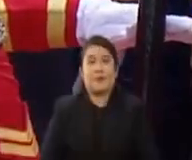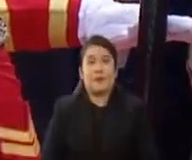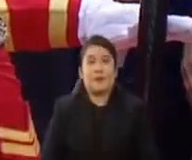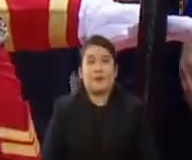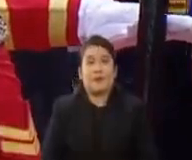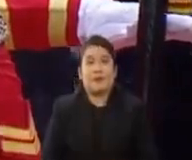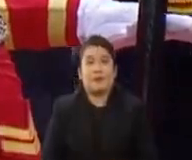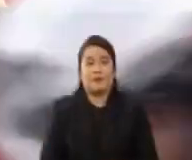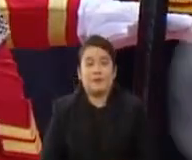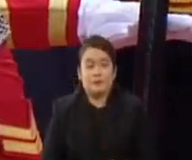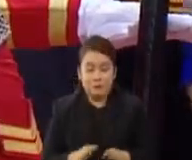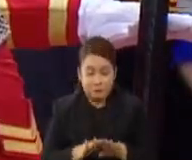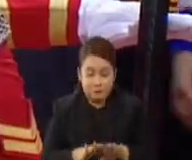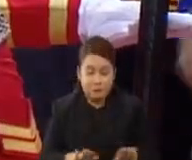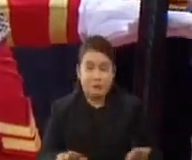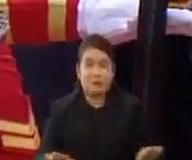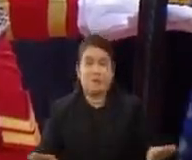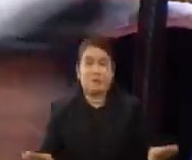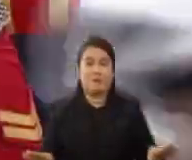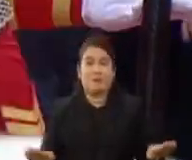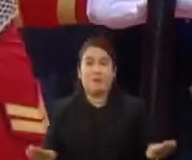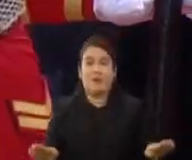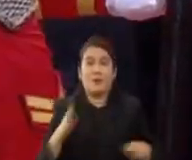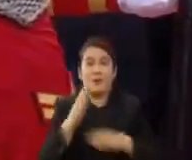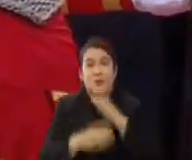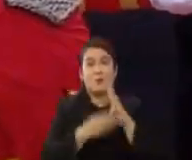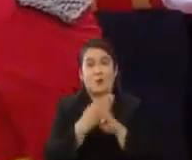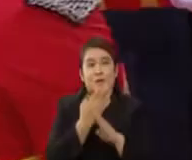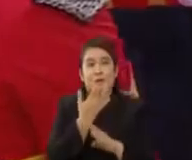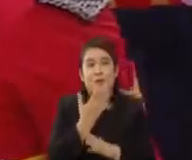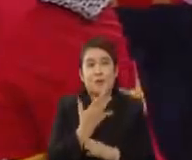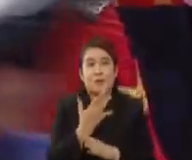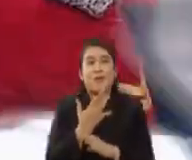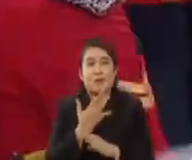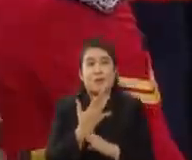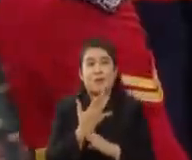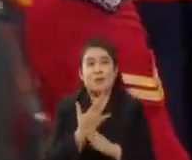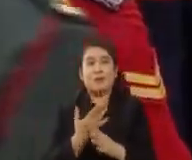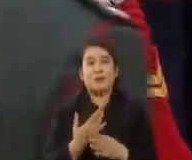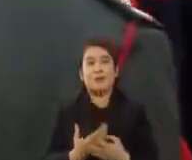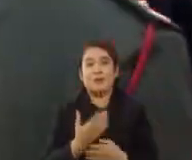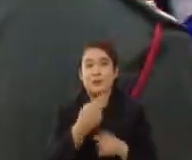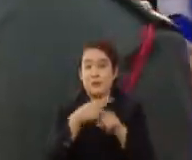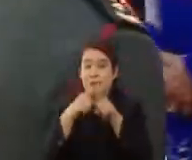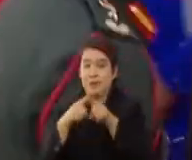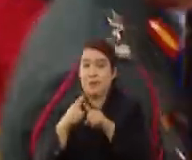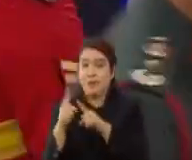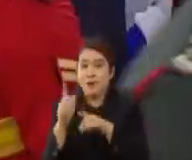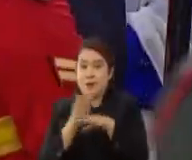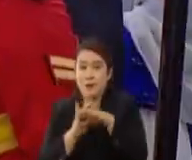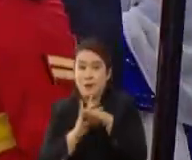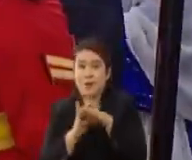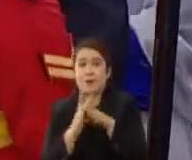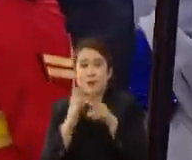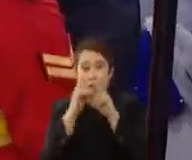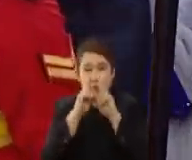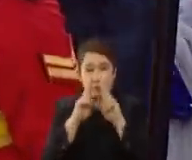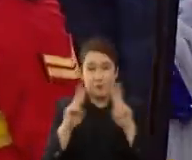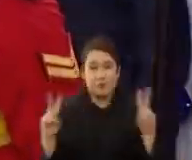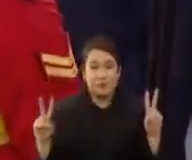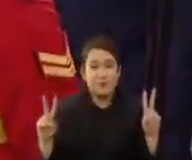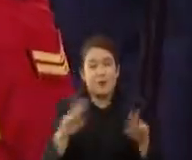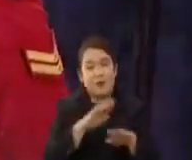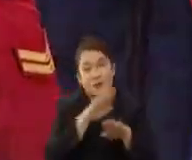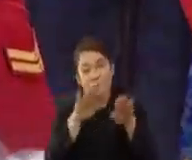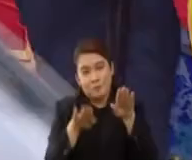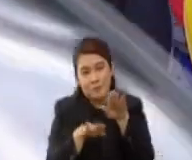Lama landai tanahnya permai, bumi bertuah pusaka bangsa. Pelbagai kaum rukun dan damai di